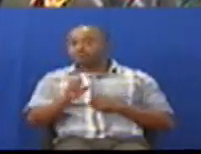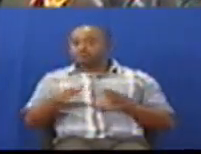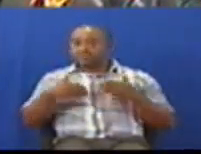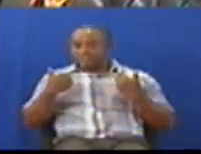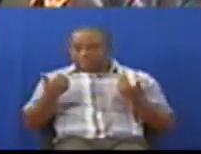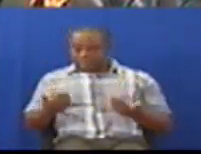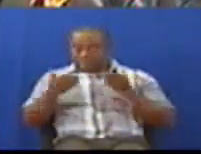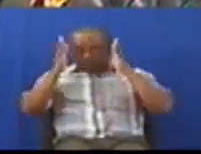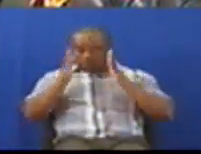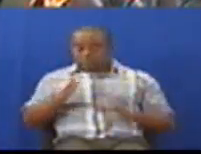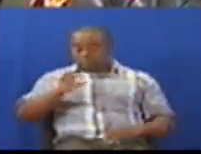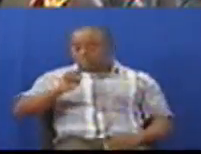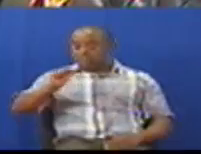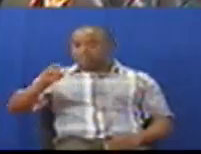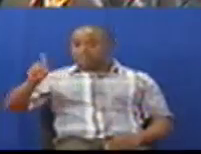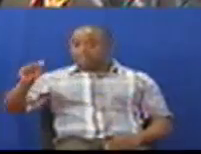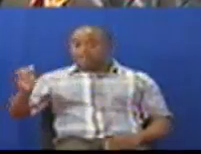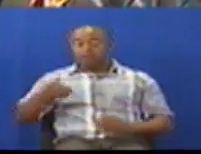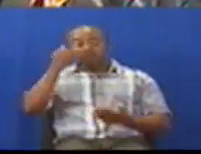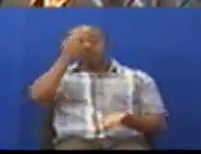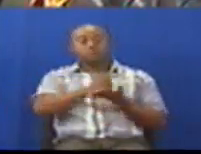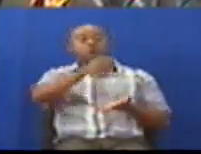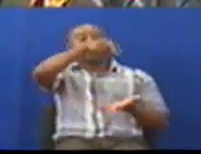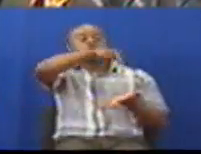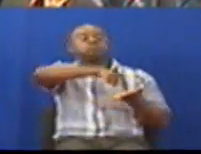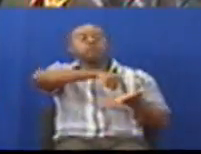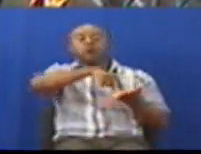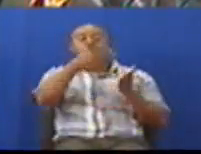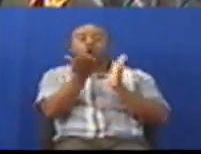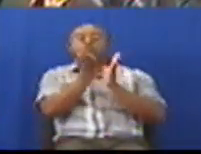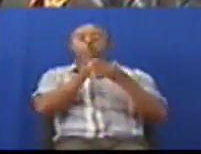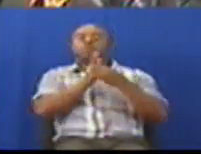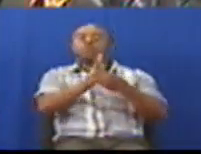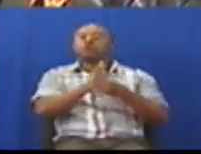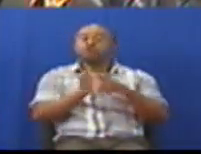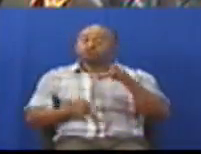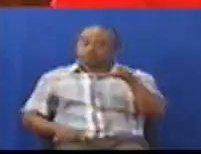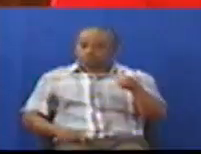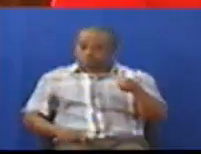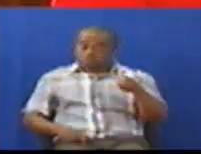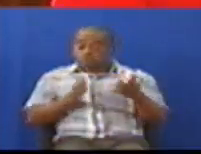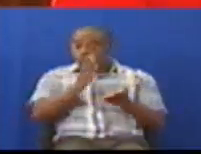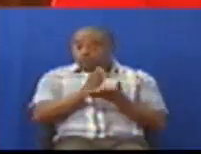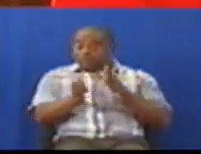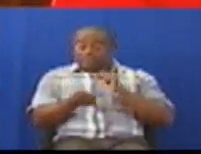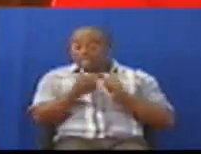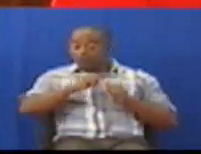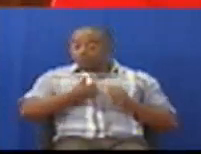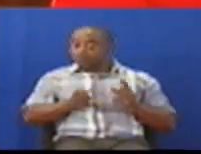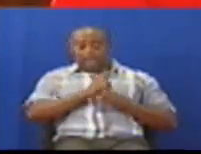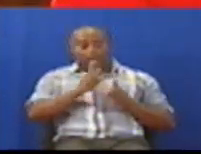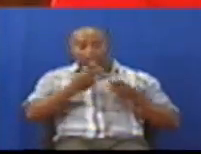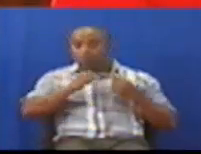Saada Mkuu ya Salum akaamua kusimama na kuomba mwongozo wa kiti kama hilo jambo linaruhusiwa ama